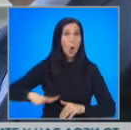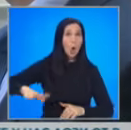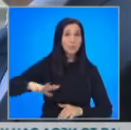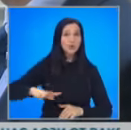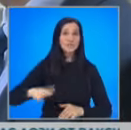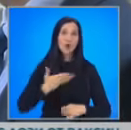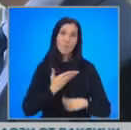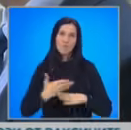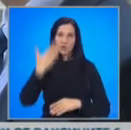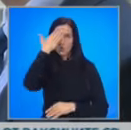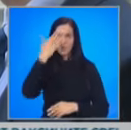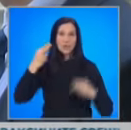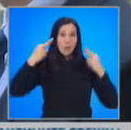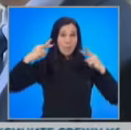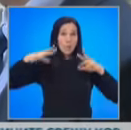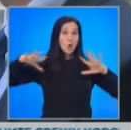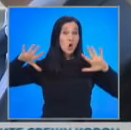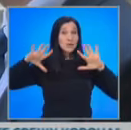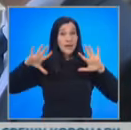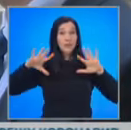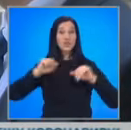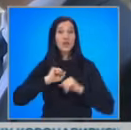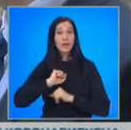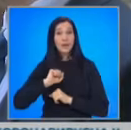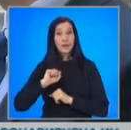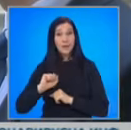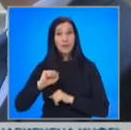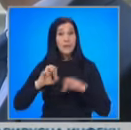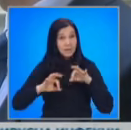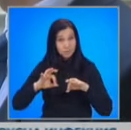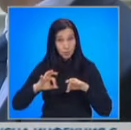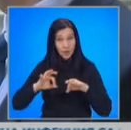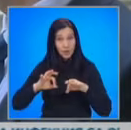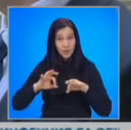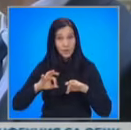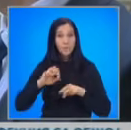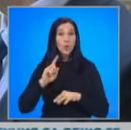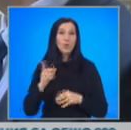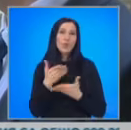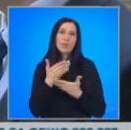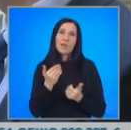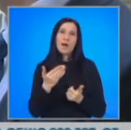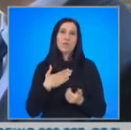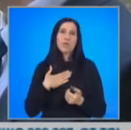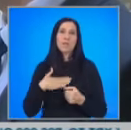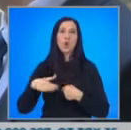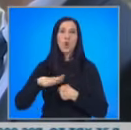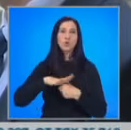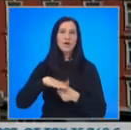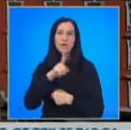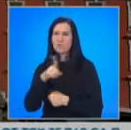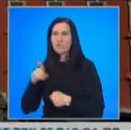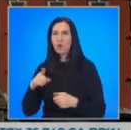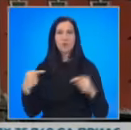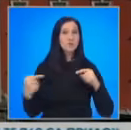провеждането на честни, прозрачни и избори, които няма да има основание някой да